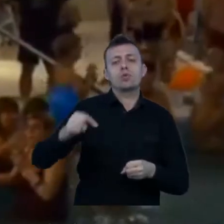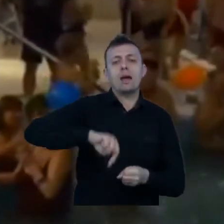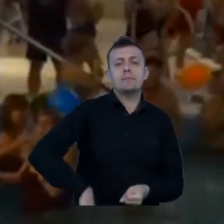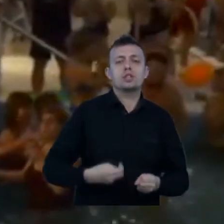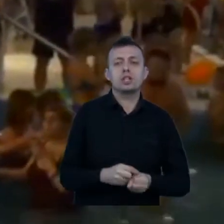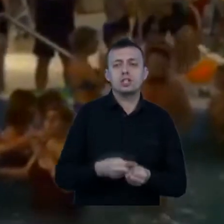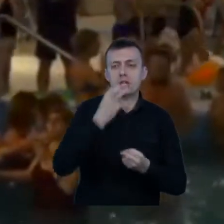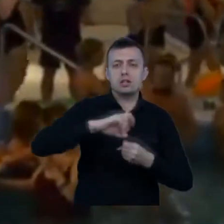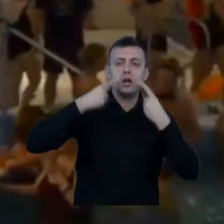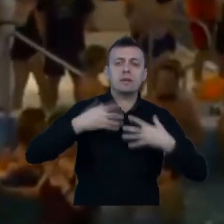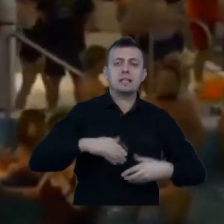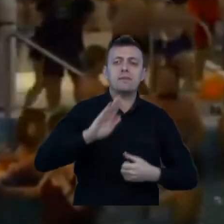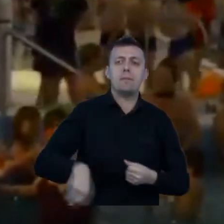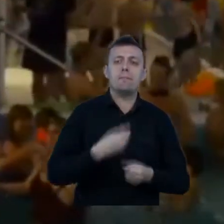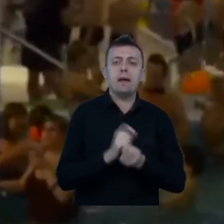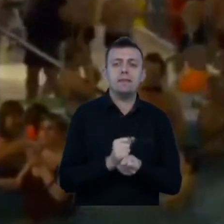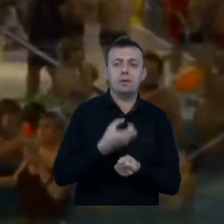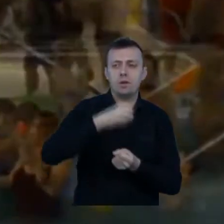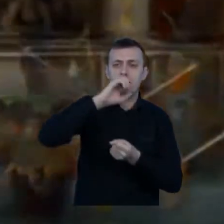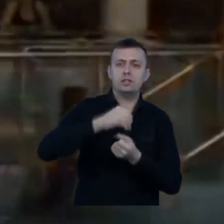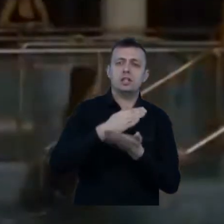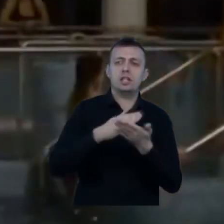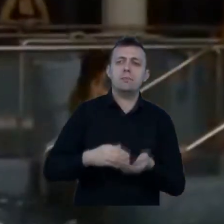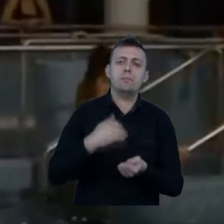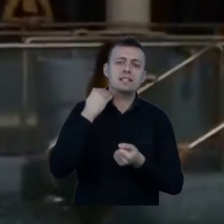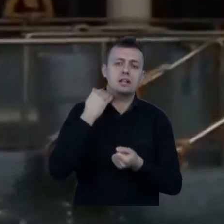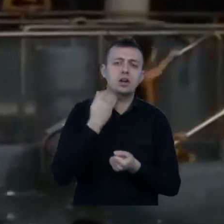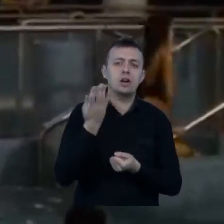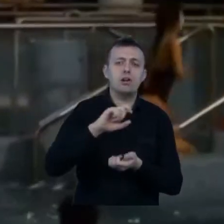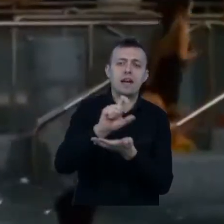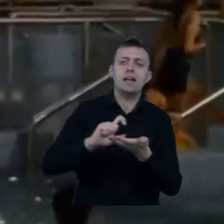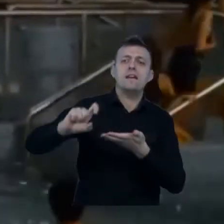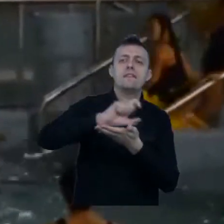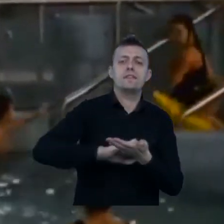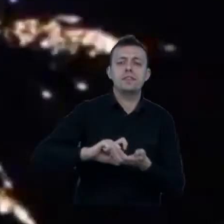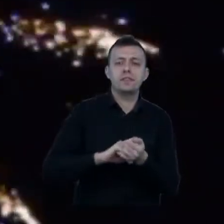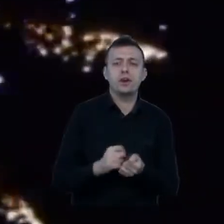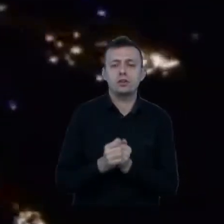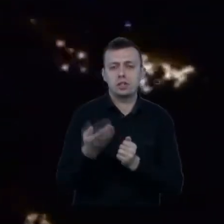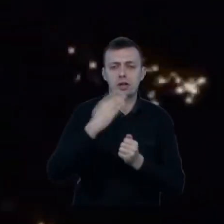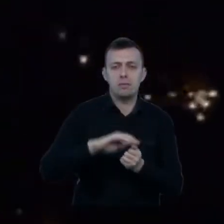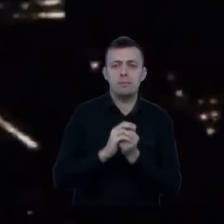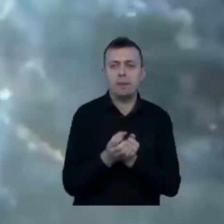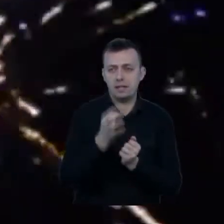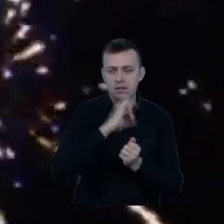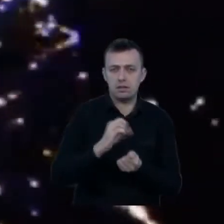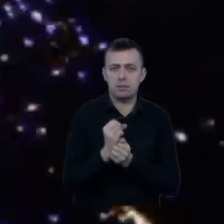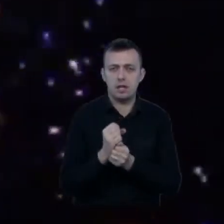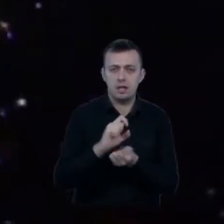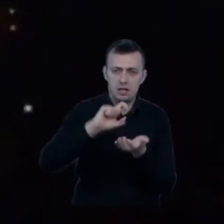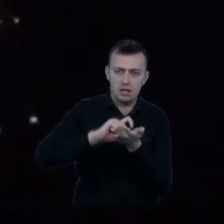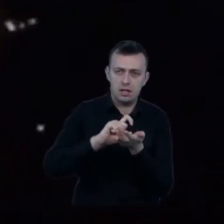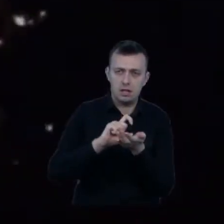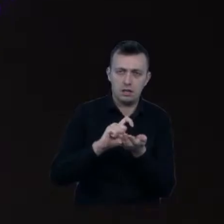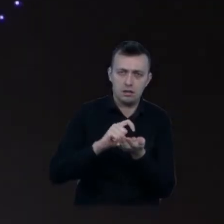Na wszystkich oprócz dobrej zabawy czekać będą bezalkoholowe drinki, gorące dania, wyśmienity tort oraz oczywiście lampka szampana